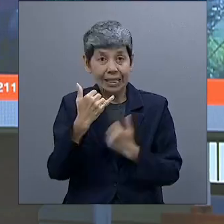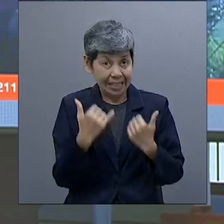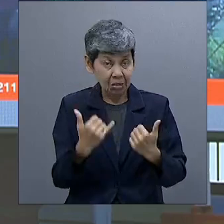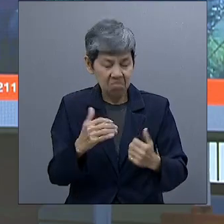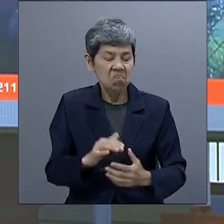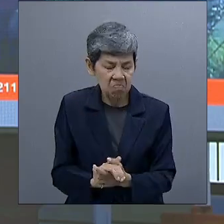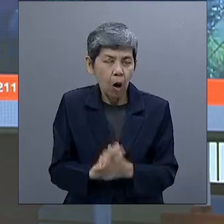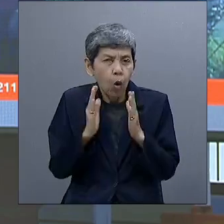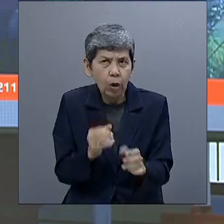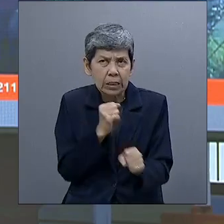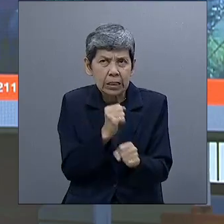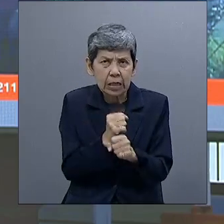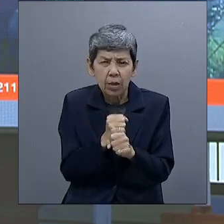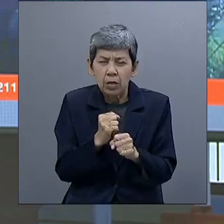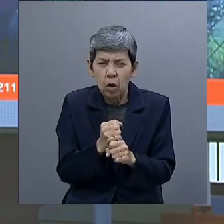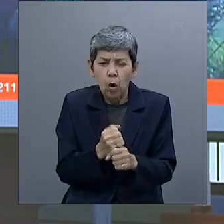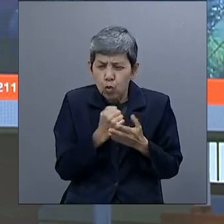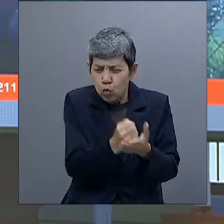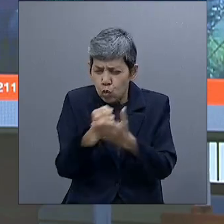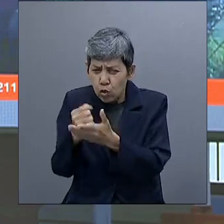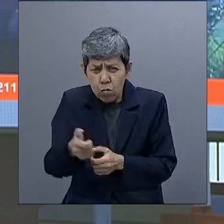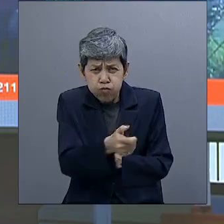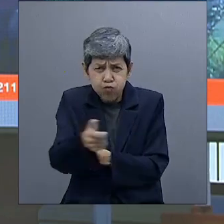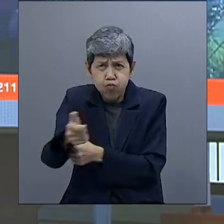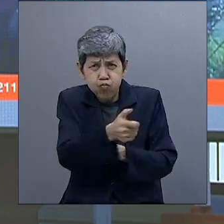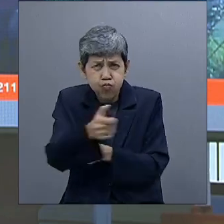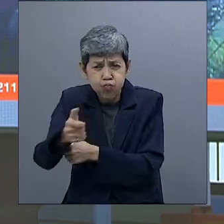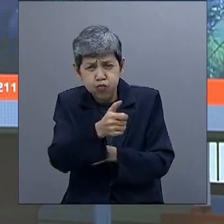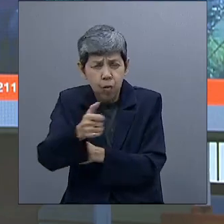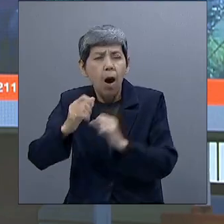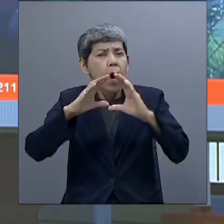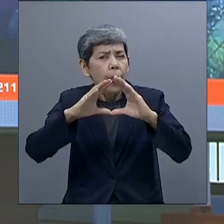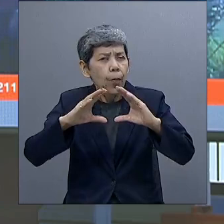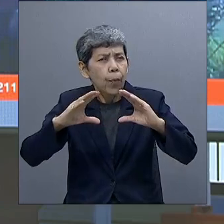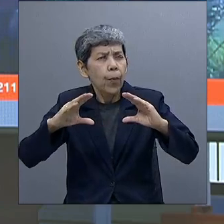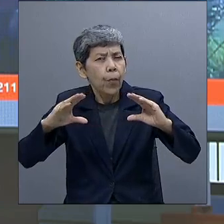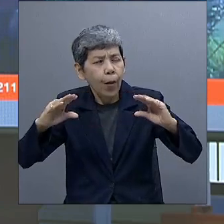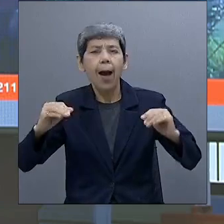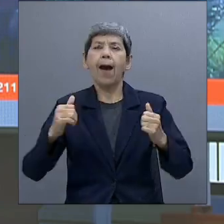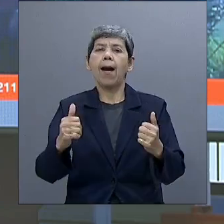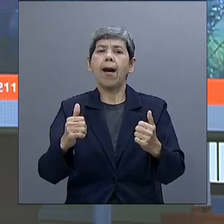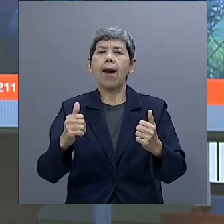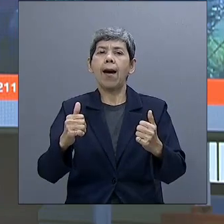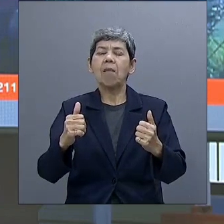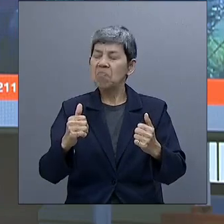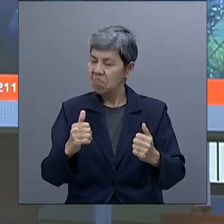แม้ว่าเจ้าหน้าที่นะจะระดมสรรพกำลังกันจนสามารถที่จะควบคุมสถานการณ์ไฟป่าได้เรียบร้อยแล้วแต่ก็ต้องเฝ้า